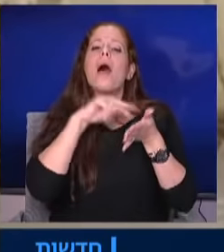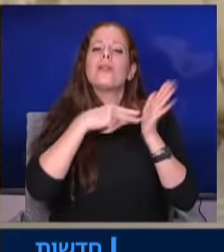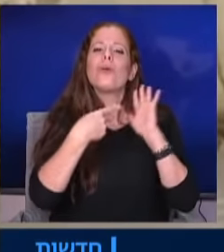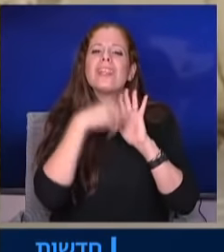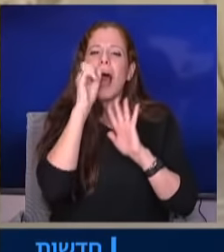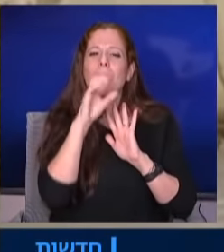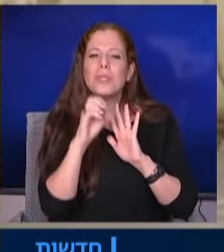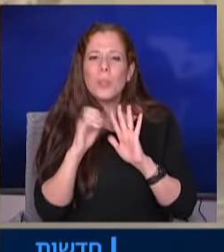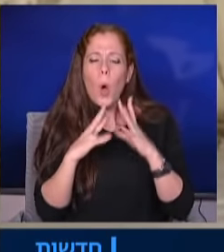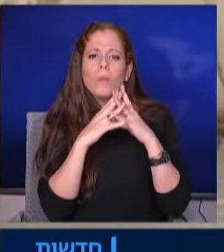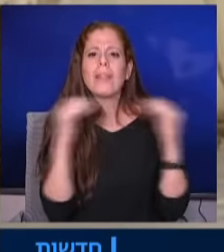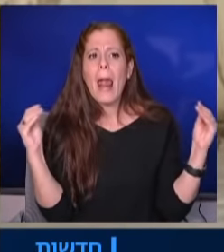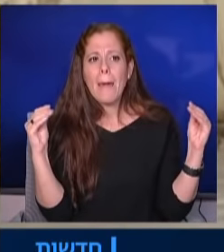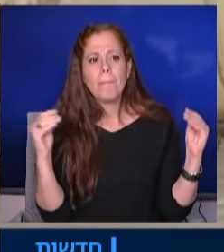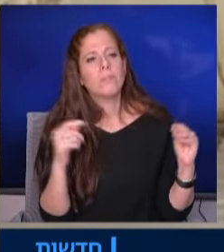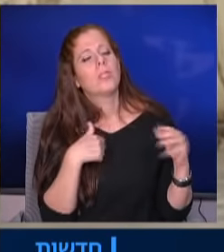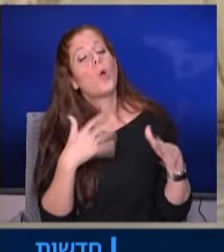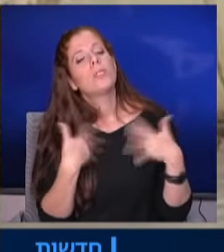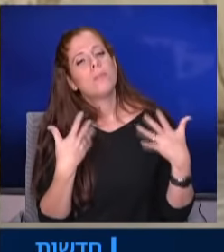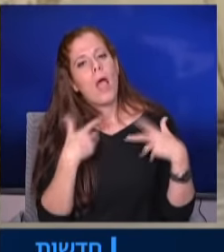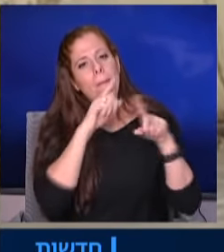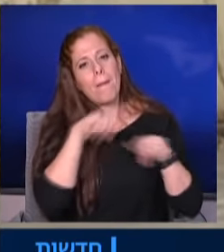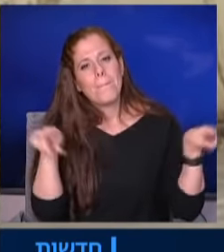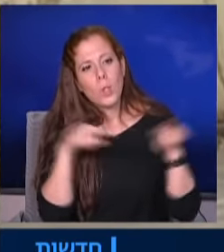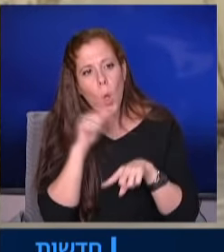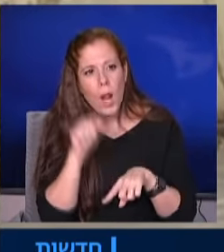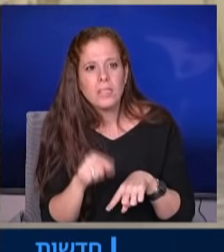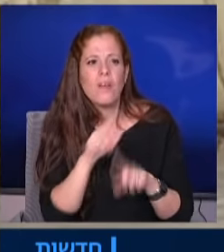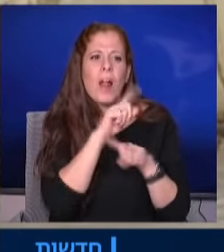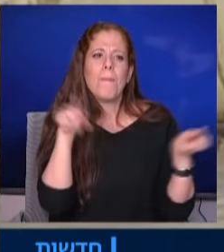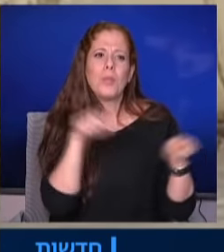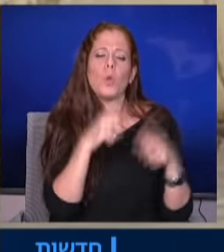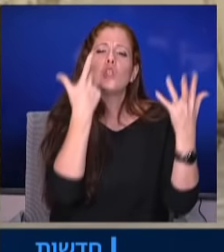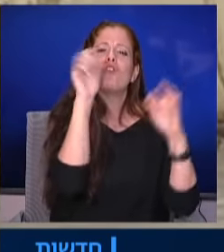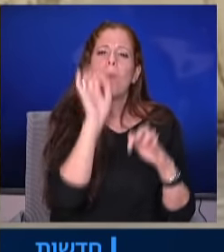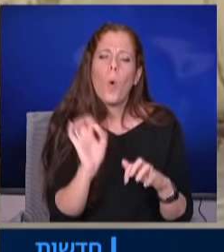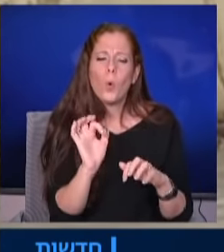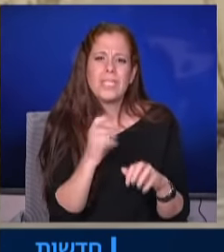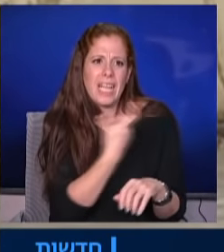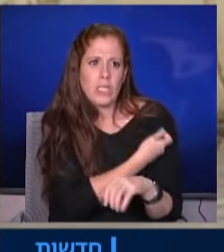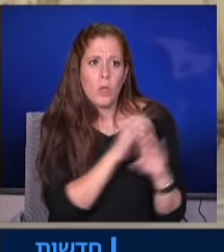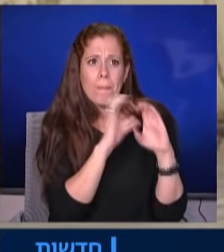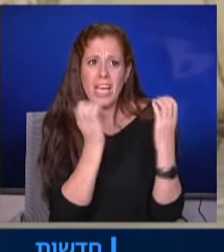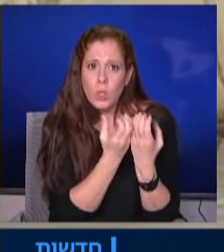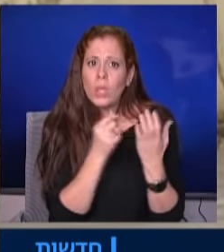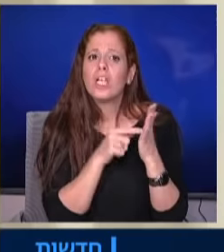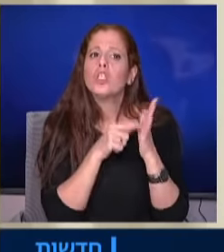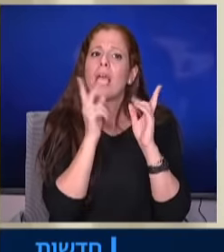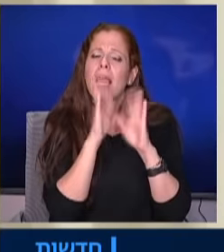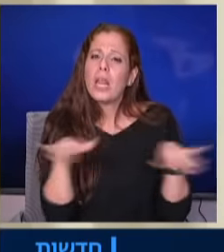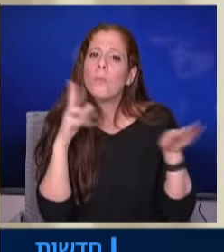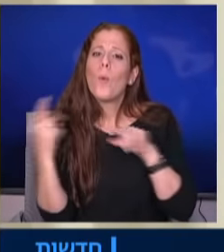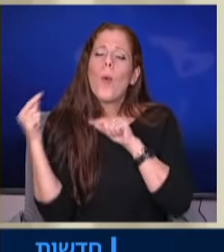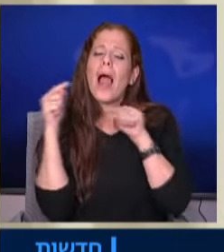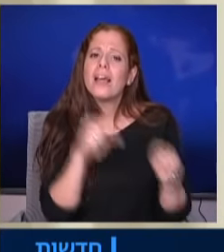אנחנו מברכים על ביטול הרמזור ועל ביטול אותם 70% התחסנות בכיתות כדי שילדים יוכלו להגיע לבתי הספר והגנים.